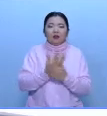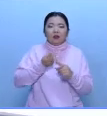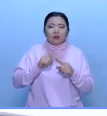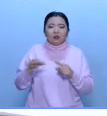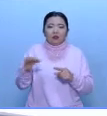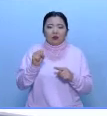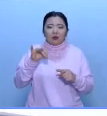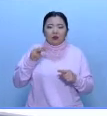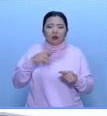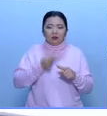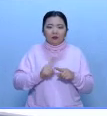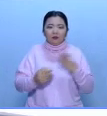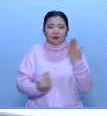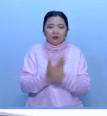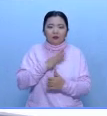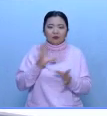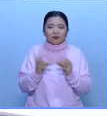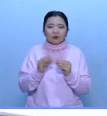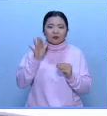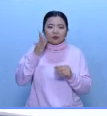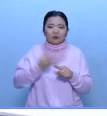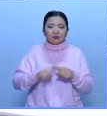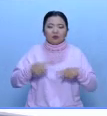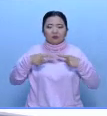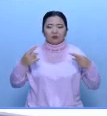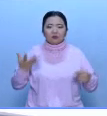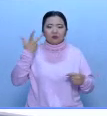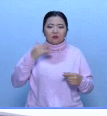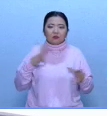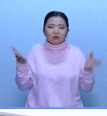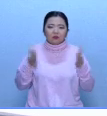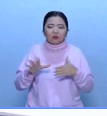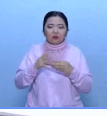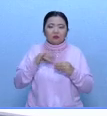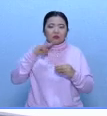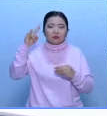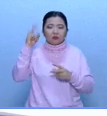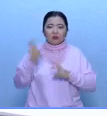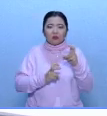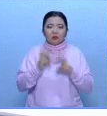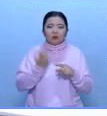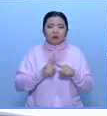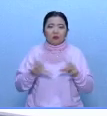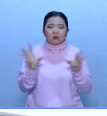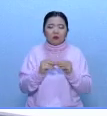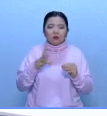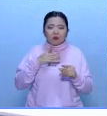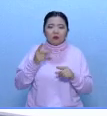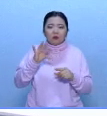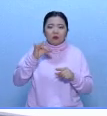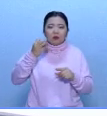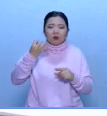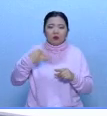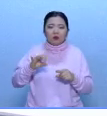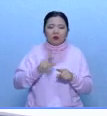Облыс кәсіпорындары табиғатты қорғау жөніндегі іс-шараларын белсенді іске асыруда. Қазақстан алюминий зауыты биыл осы бағытта